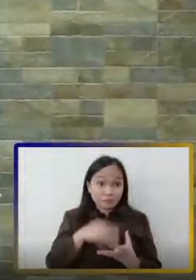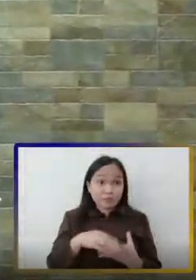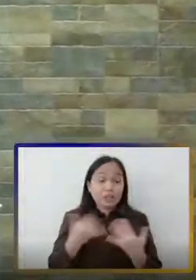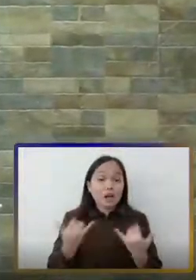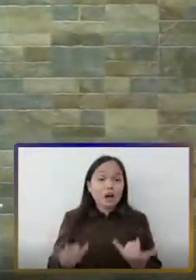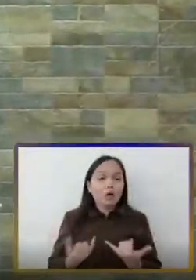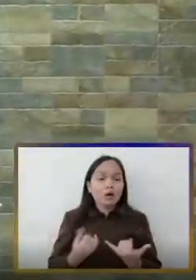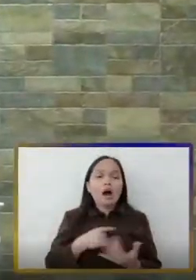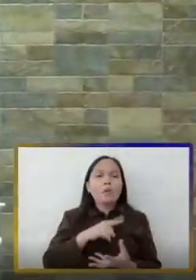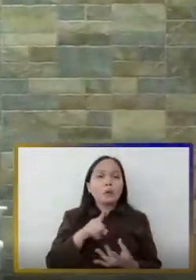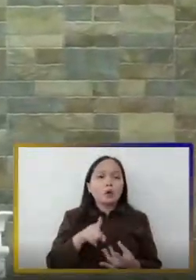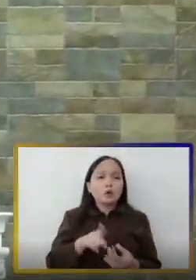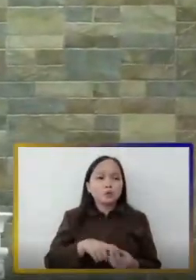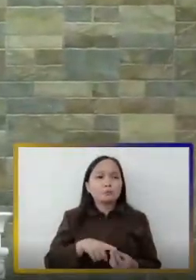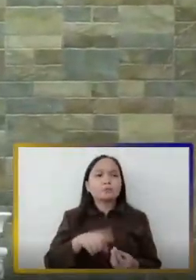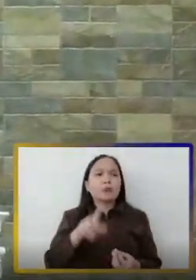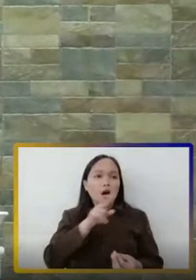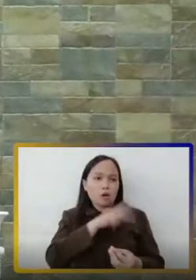power of parenting.